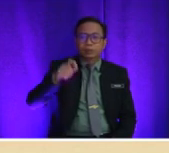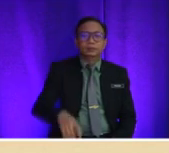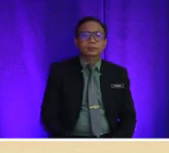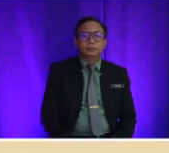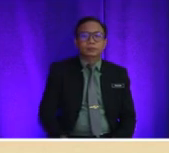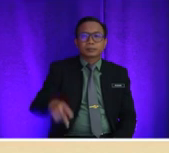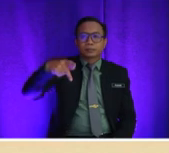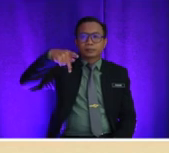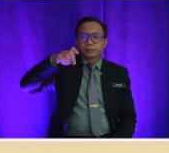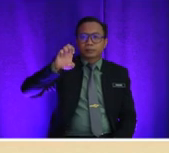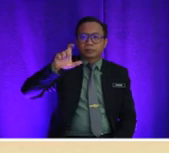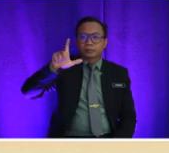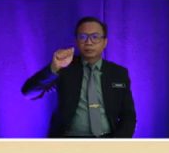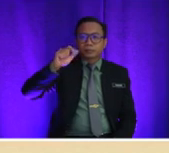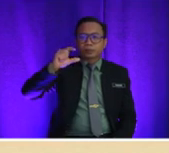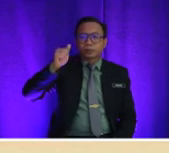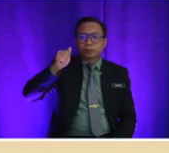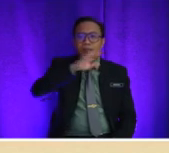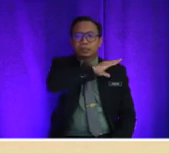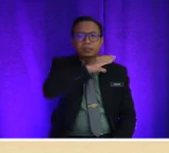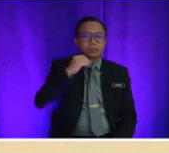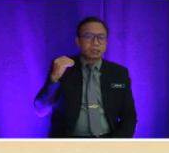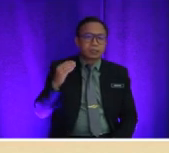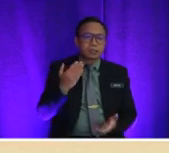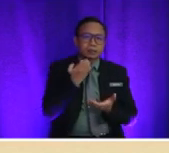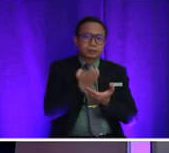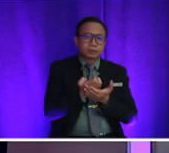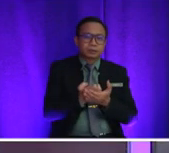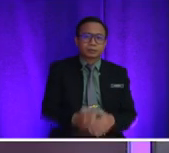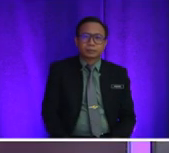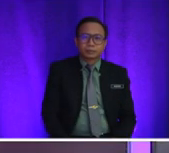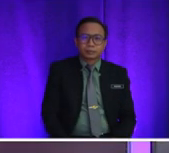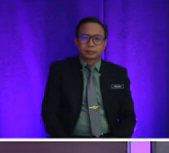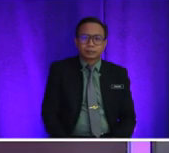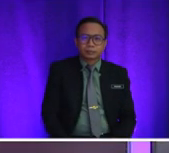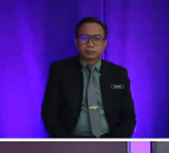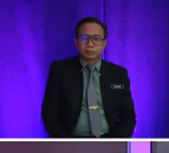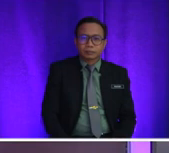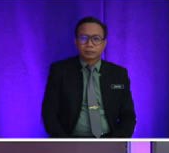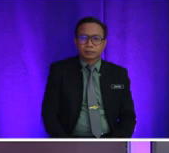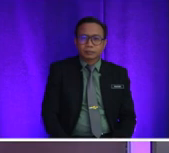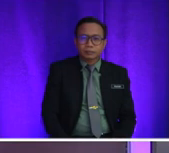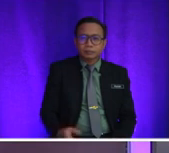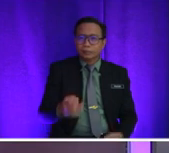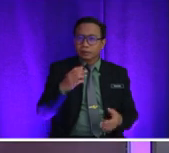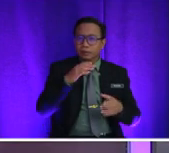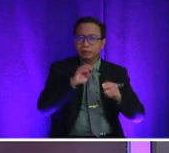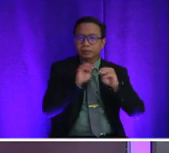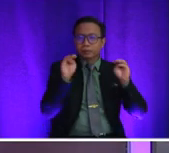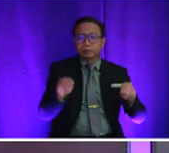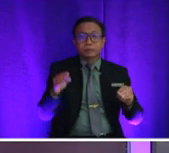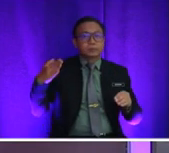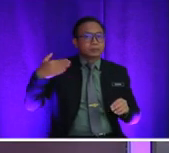ikan laga dan emas adalah ikan emas oke yang berada di atas meja itu adalah ikan